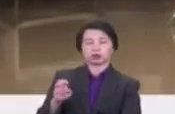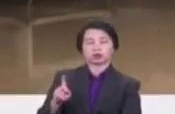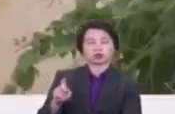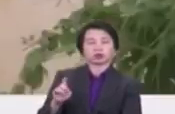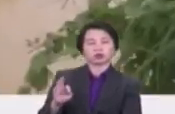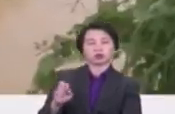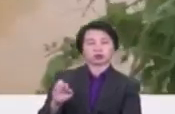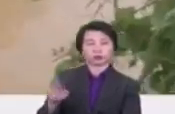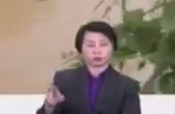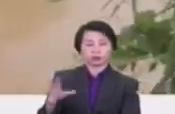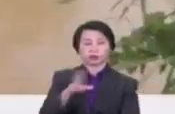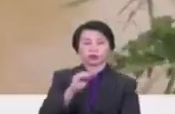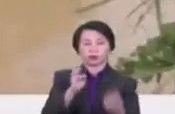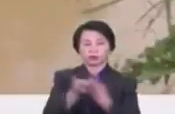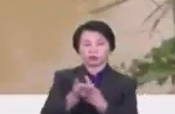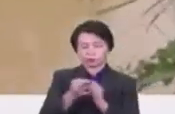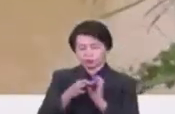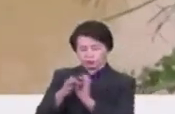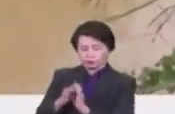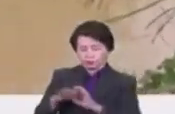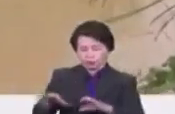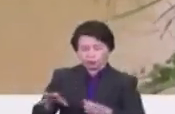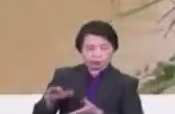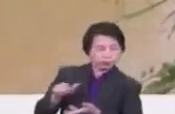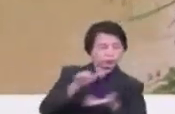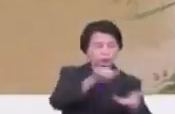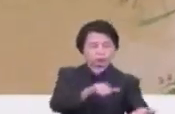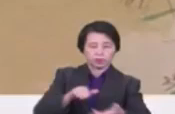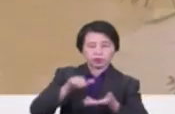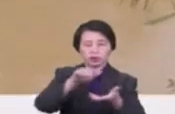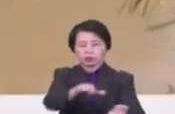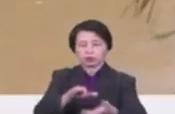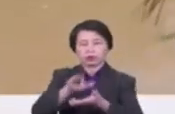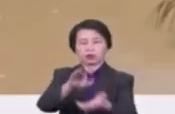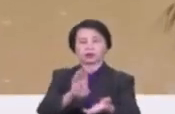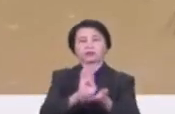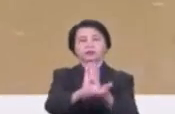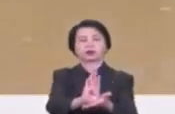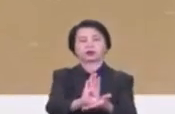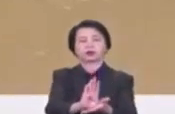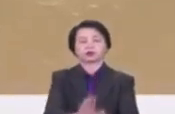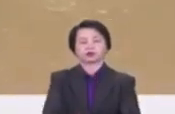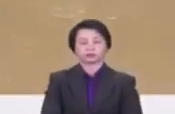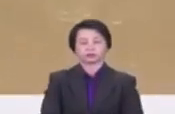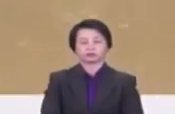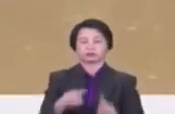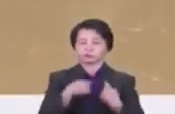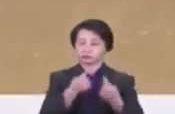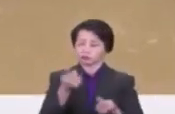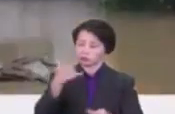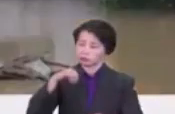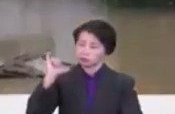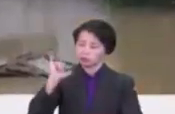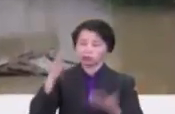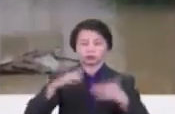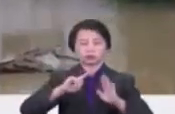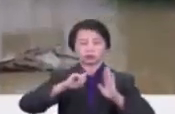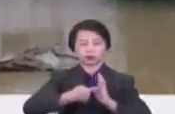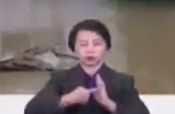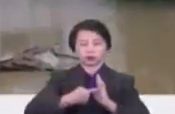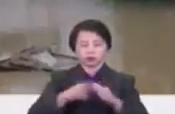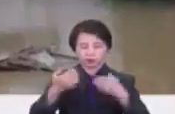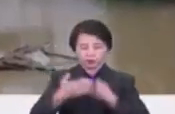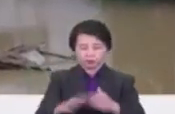Kebajikan. Selepas ni kita akan selaraskan bantuan kepada semua mangsa yang terlibat lah. Sejak semalam lagi kita memang telah aktifkan bilik gerakan